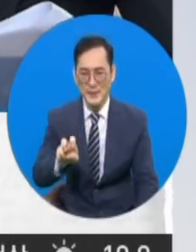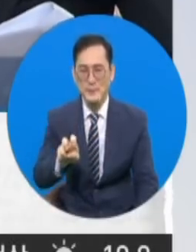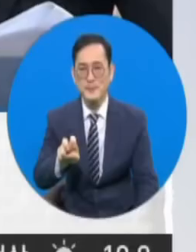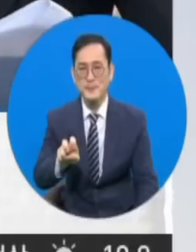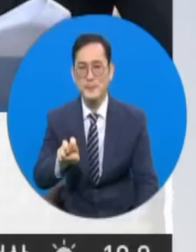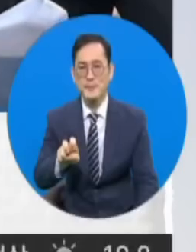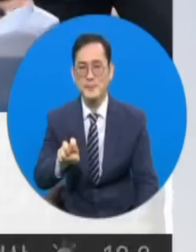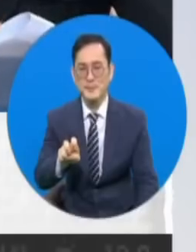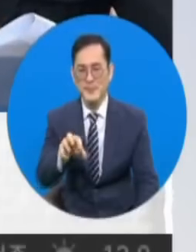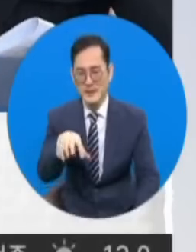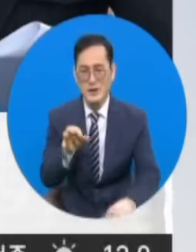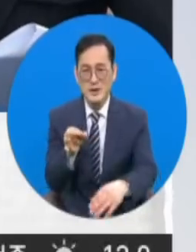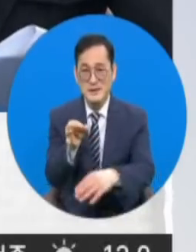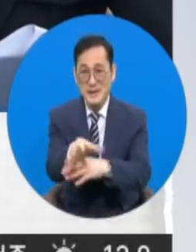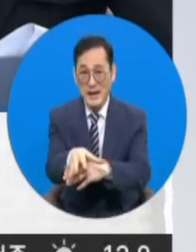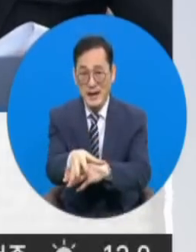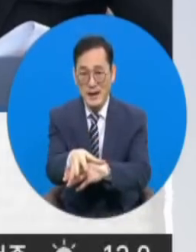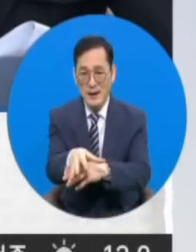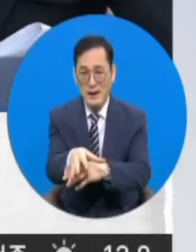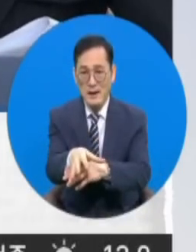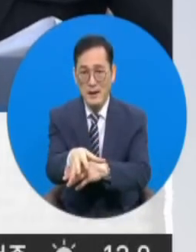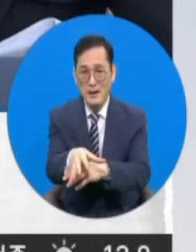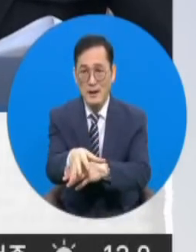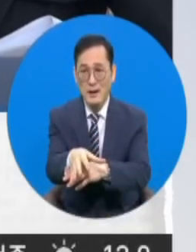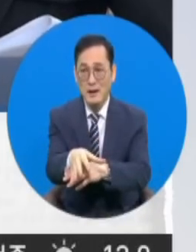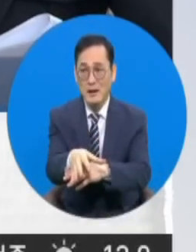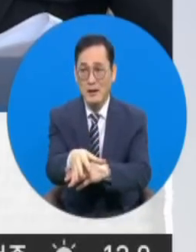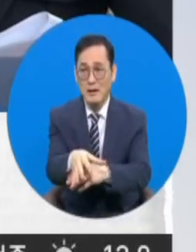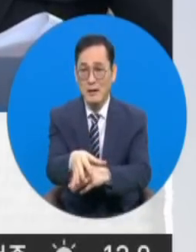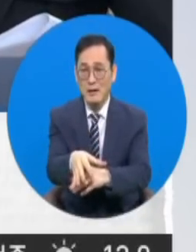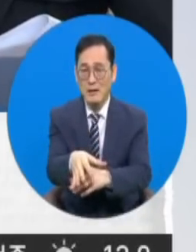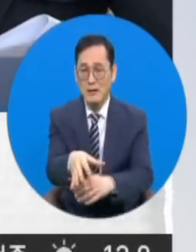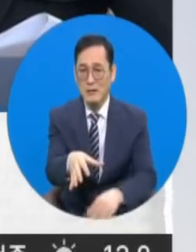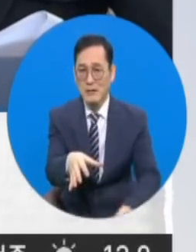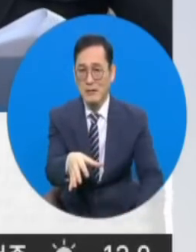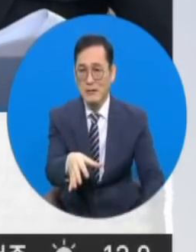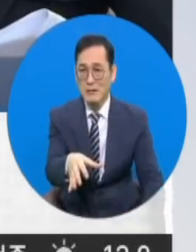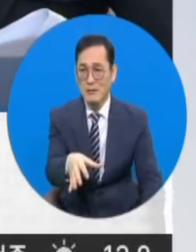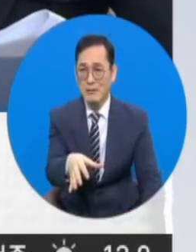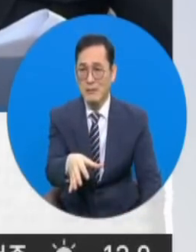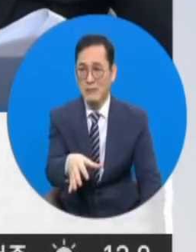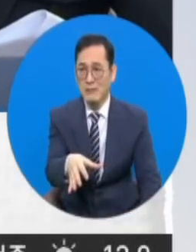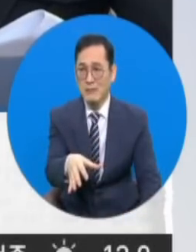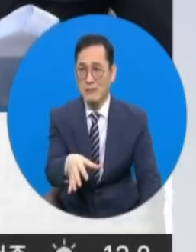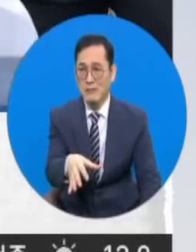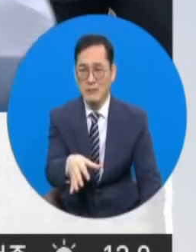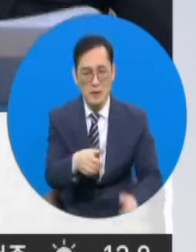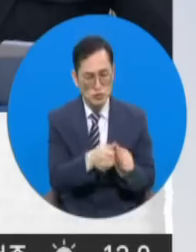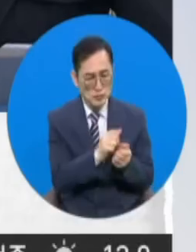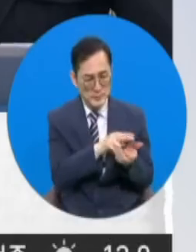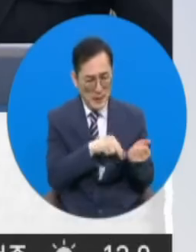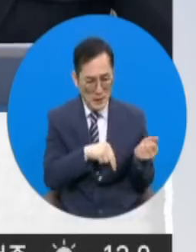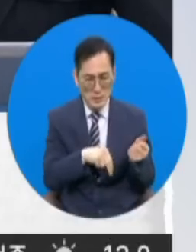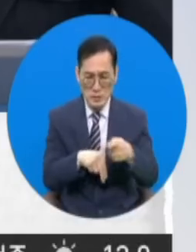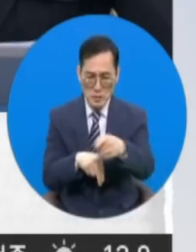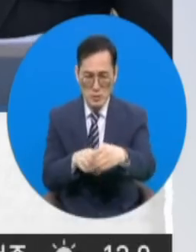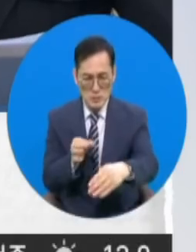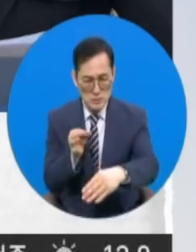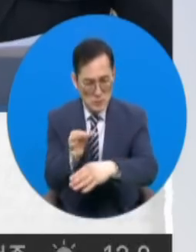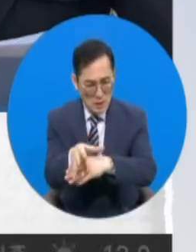개가 본인이 산 거냐 근데 돈에 출처가 주식을 판돈이라고 하는데 맞지 않거든요